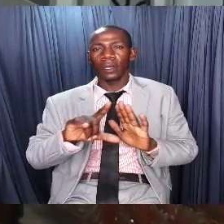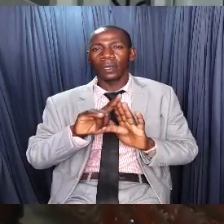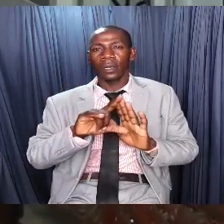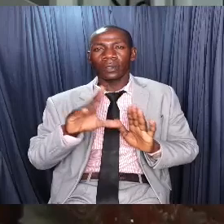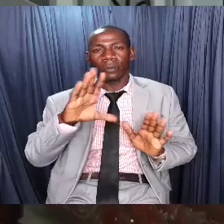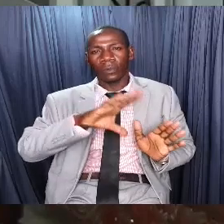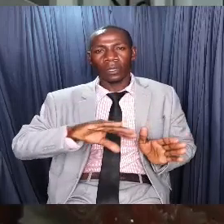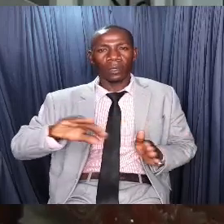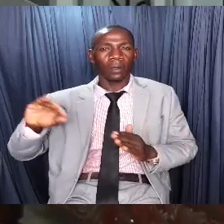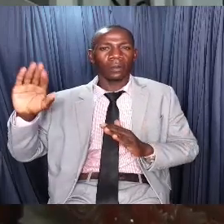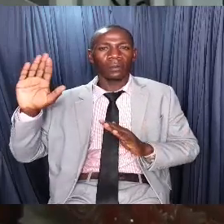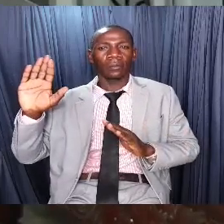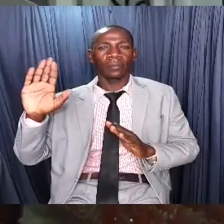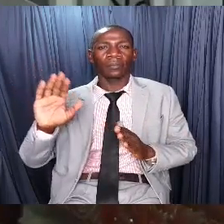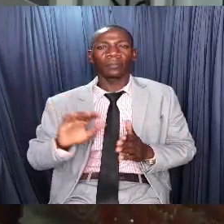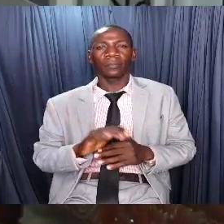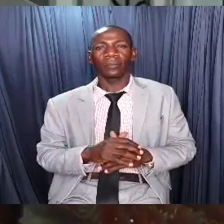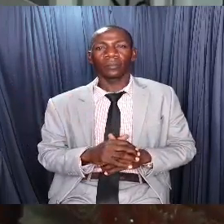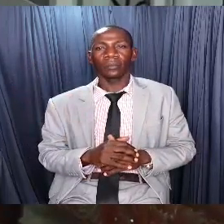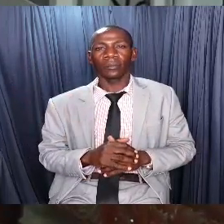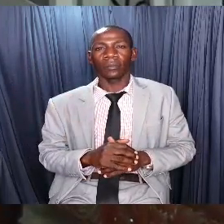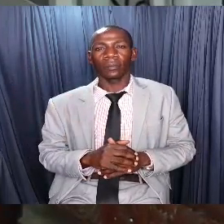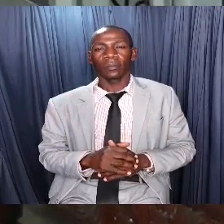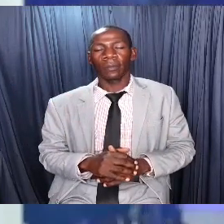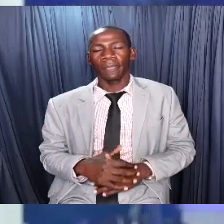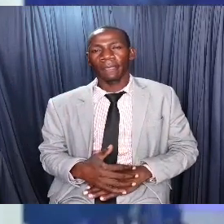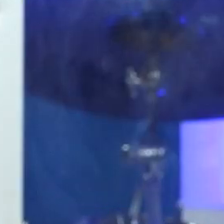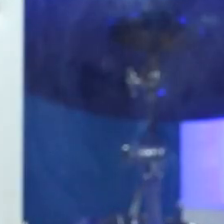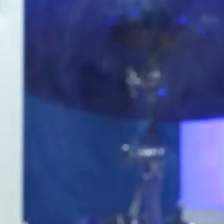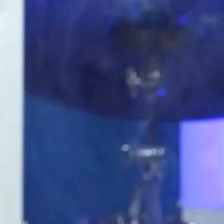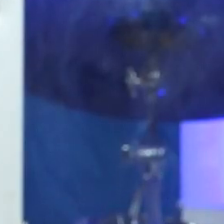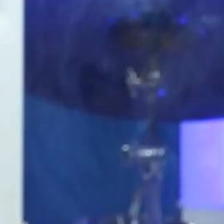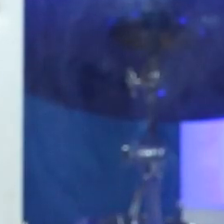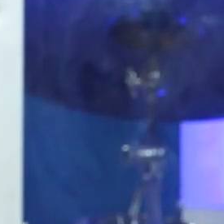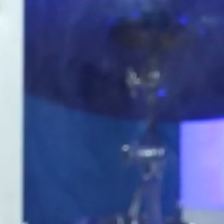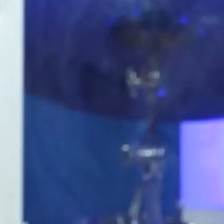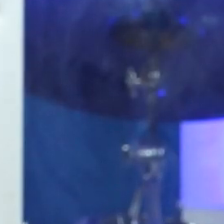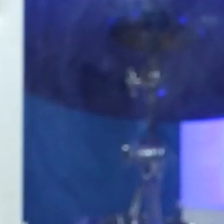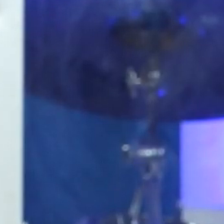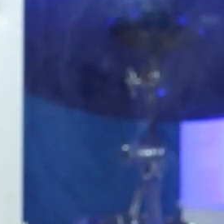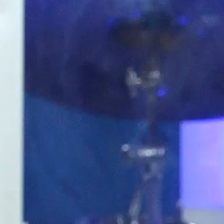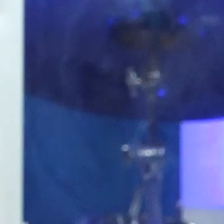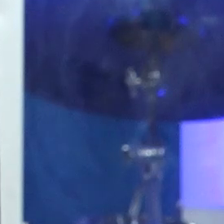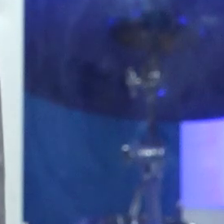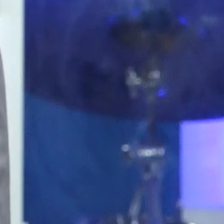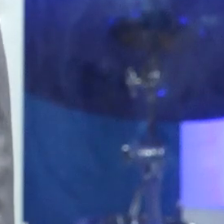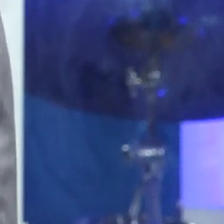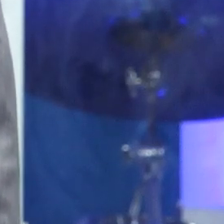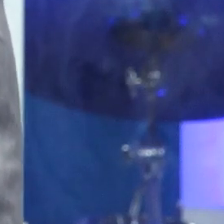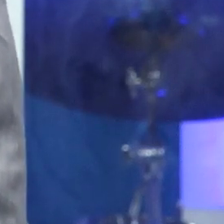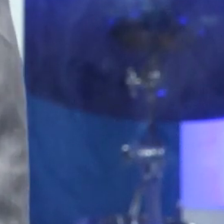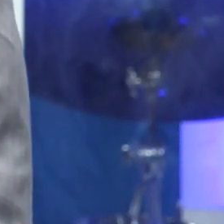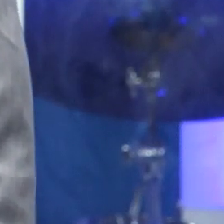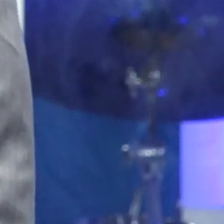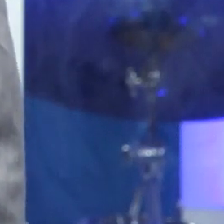wake kamuondoka. And it came to pass, when he was in a certain city, behold, a man full of leprosy,